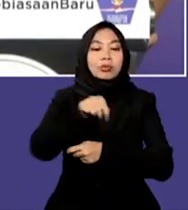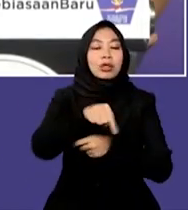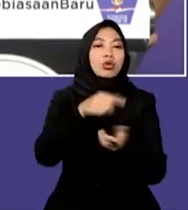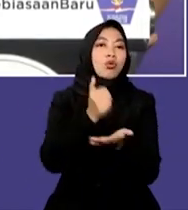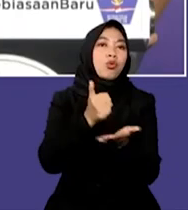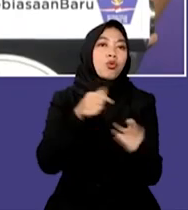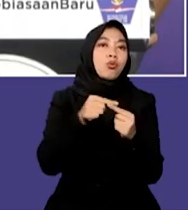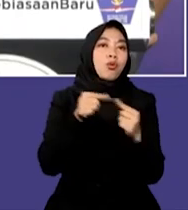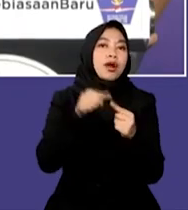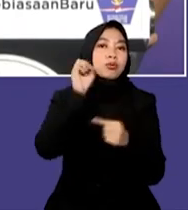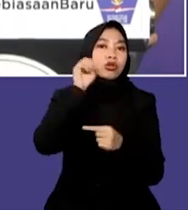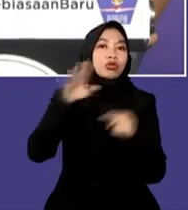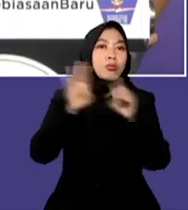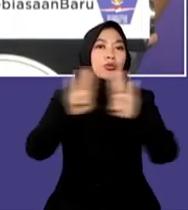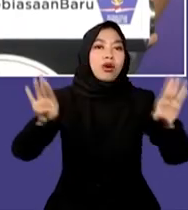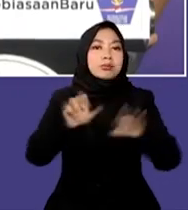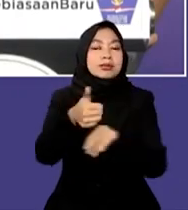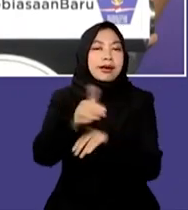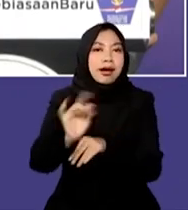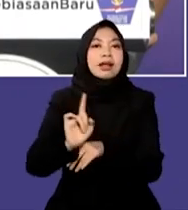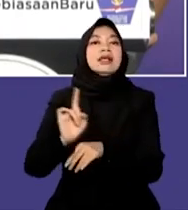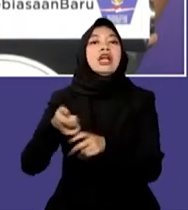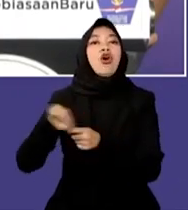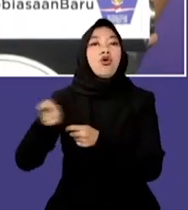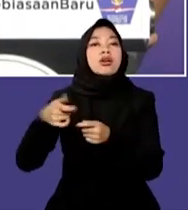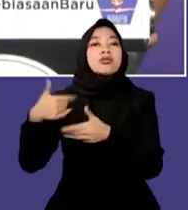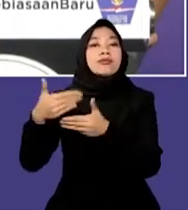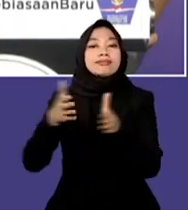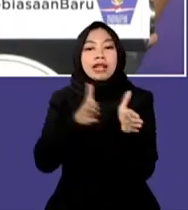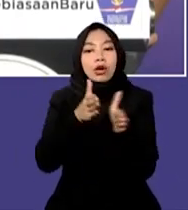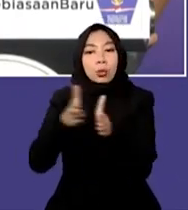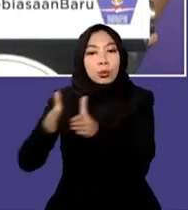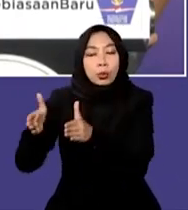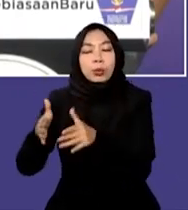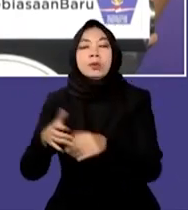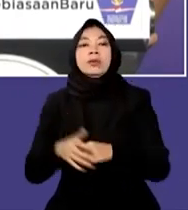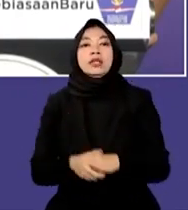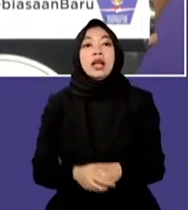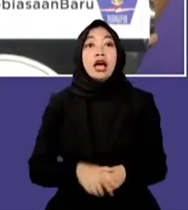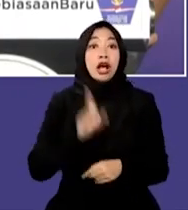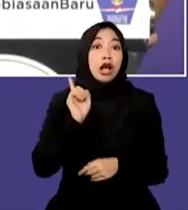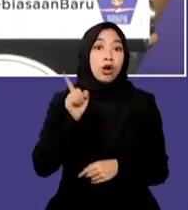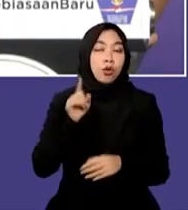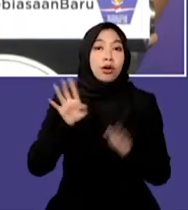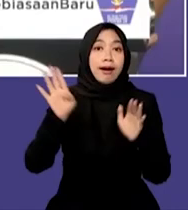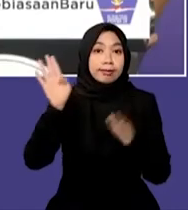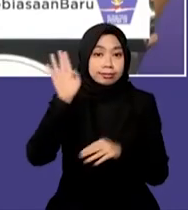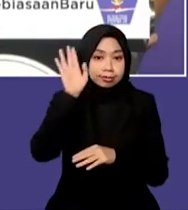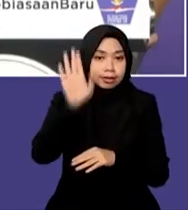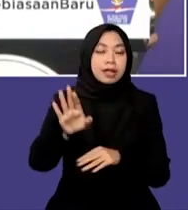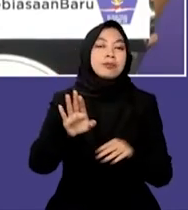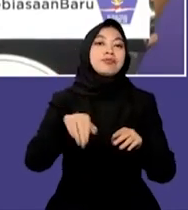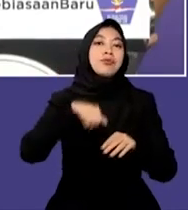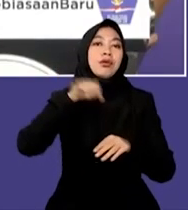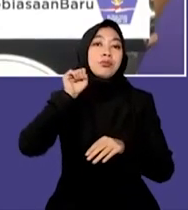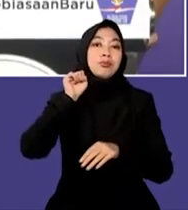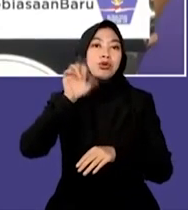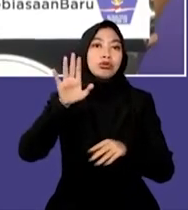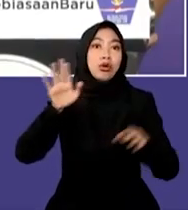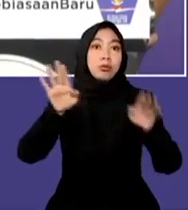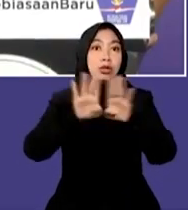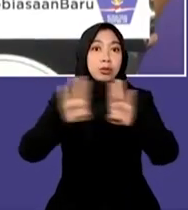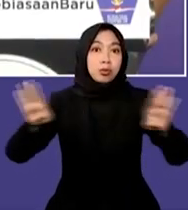dan terstruktur demikian pula pada saat nanti akan dijalankan dan sudah dijalankan pasti